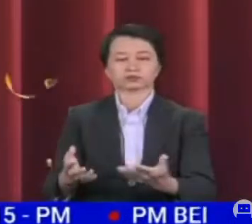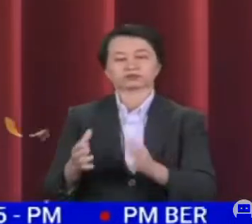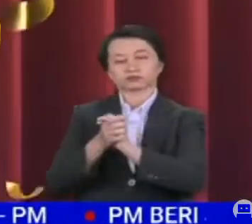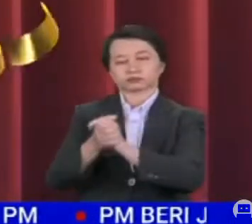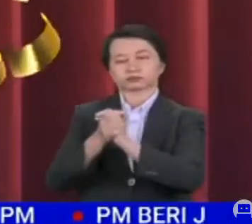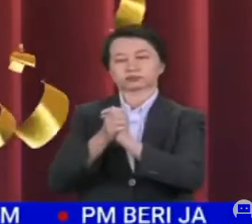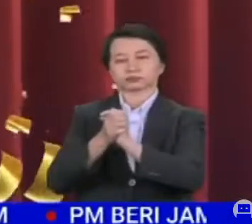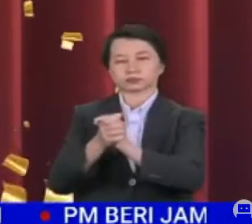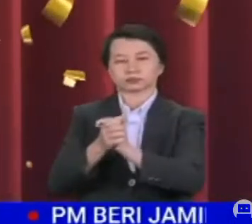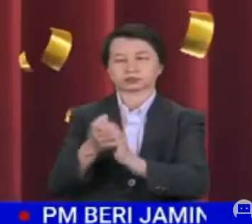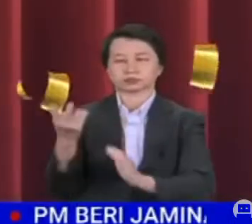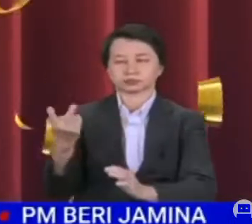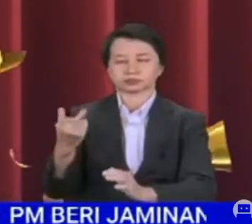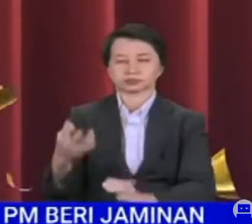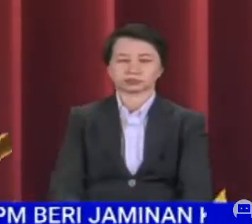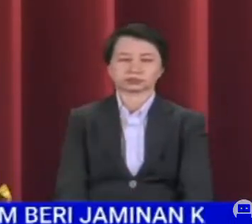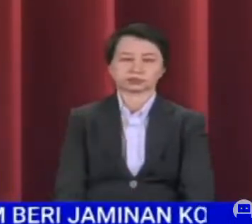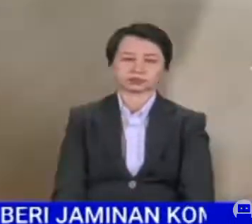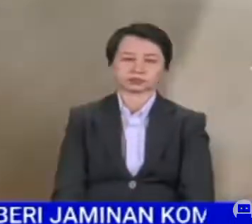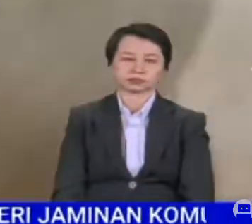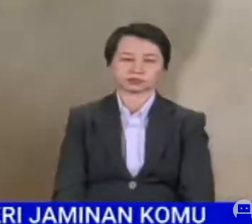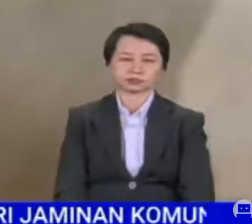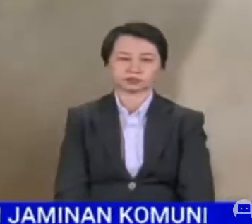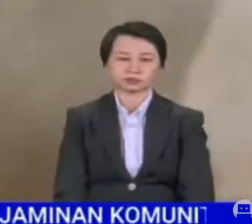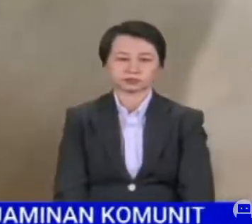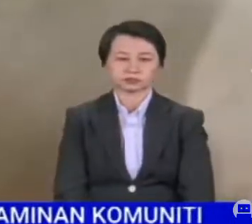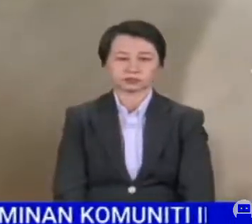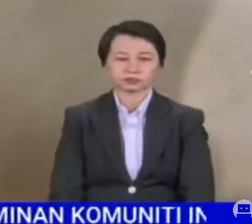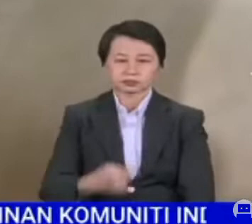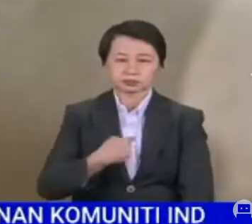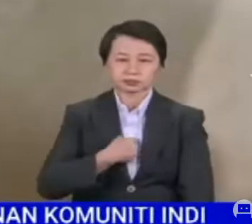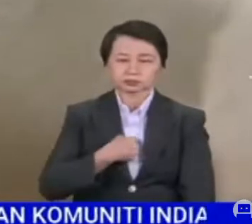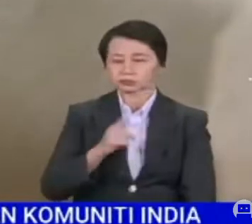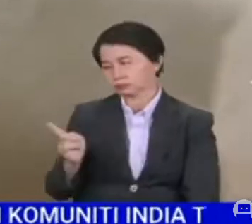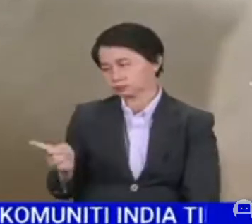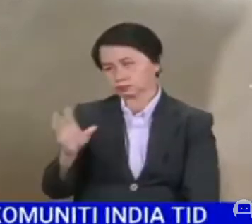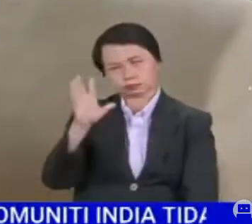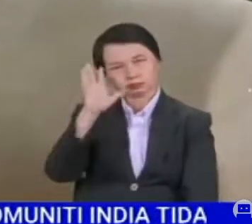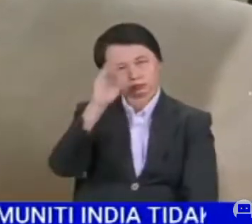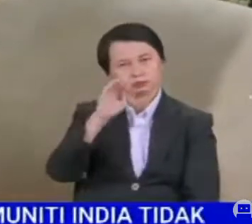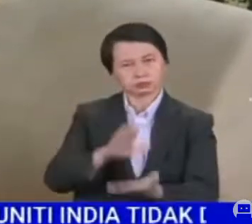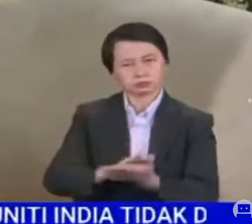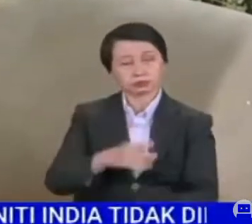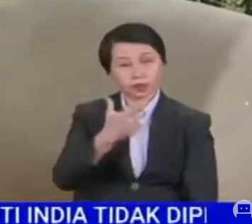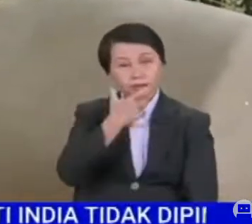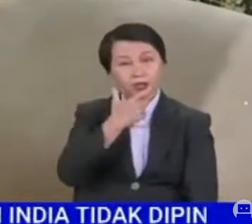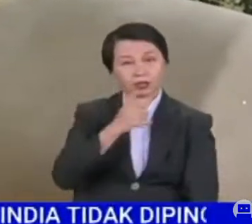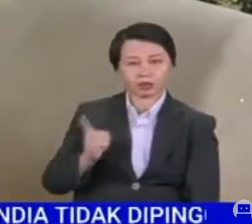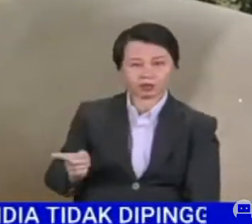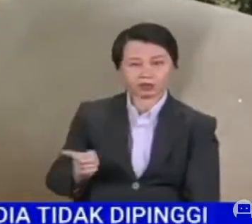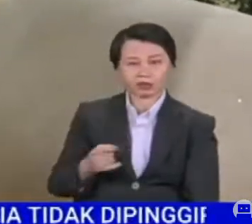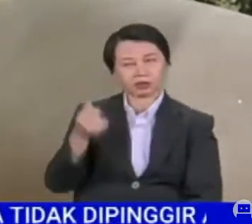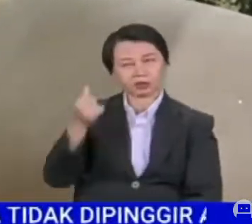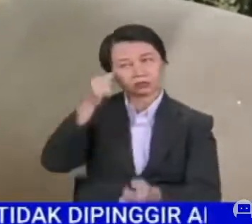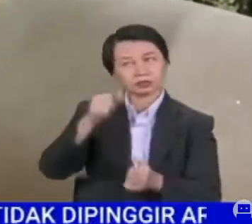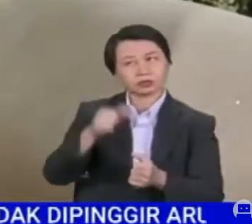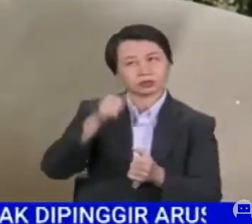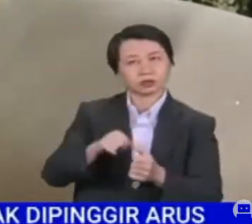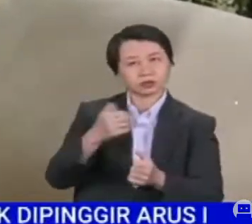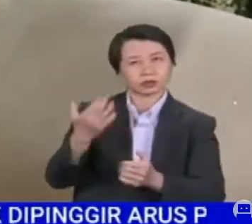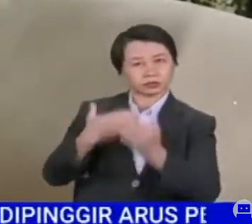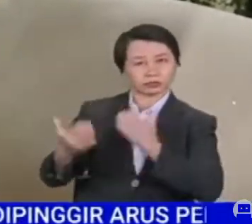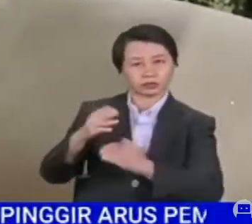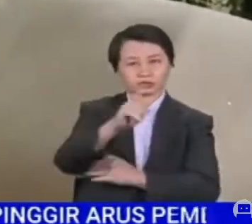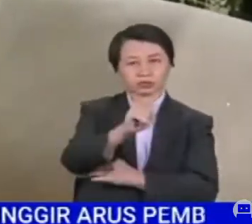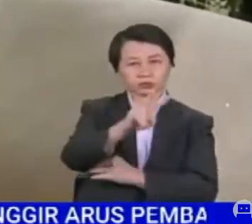tahniah buat mami dan pasangan. Yang dia cok dengan yang kelakar. Tapi bila kita recall balik kerja dia dulu dekat